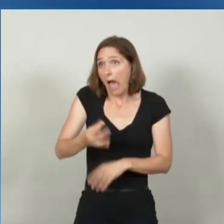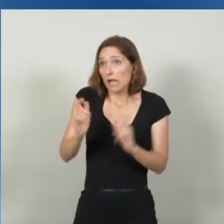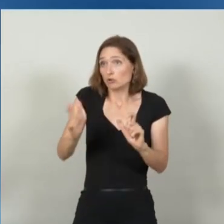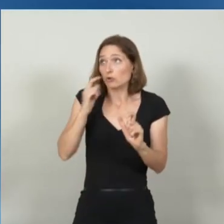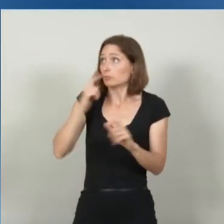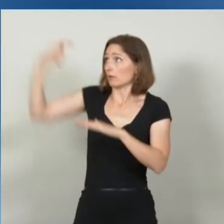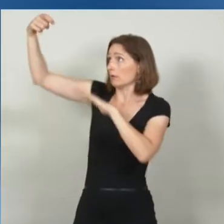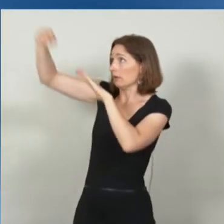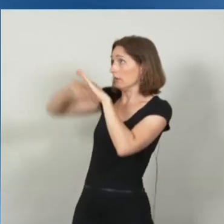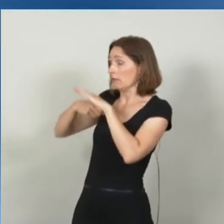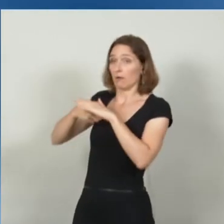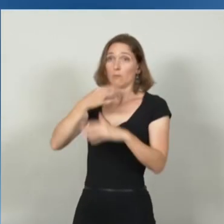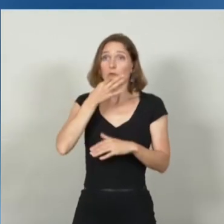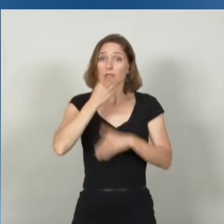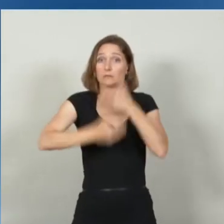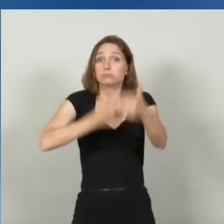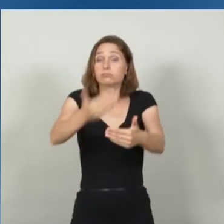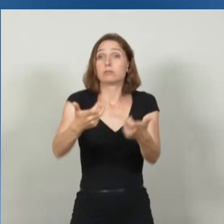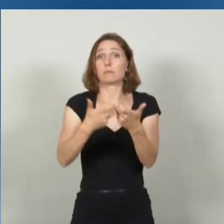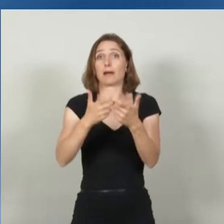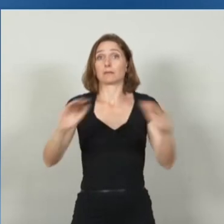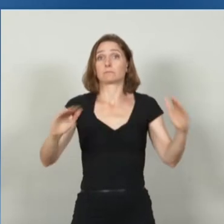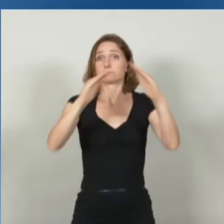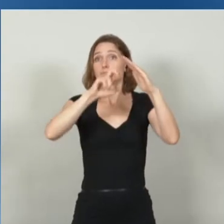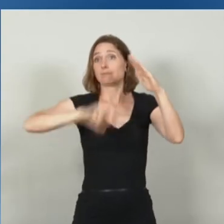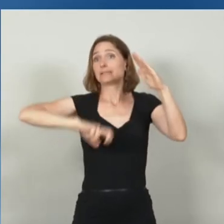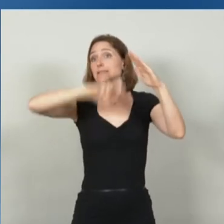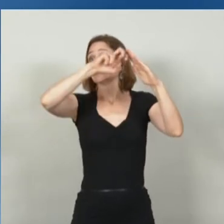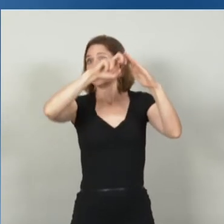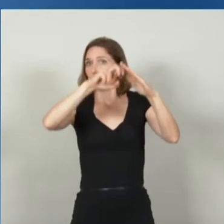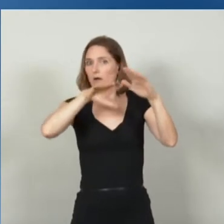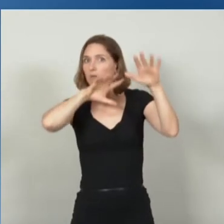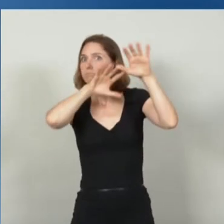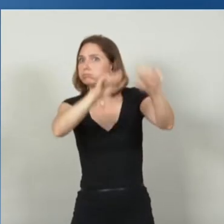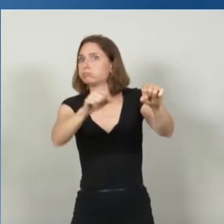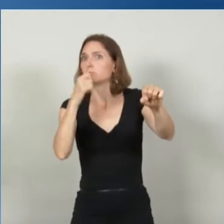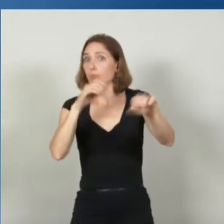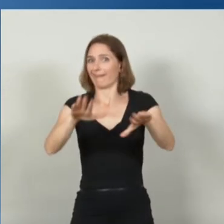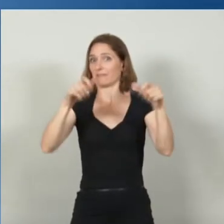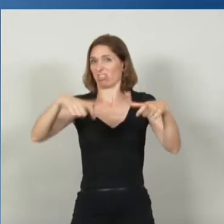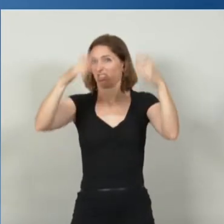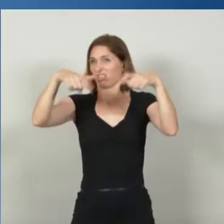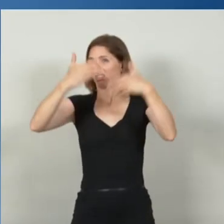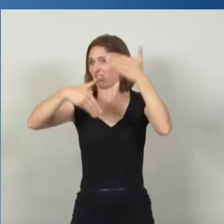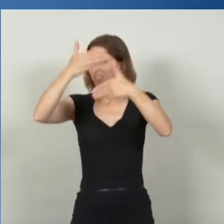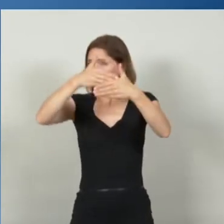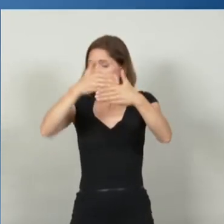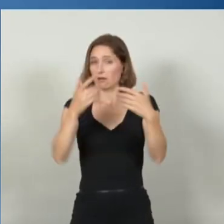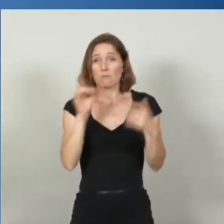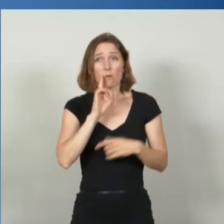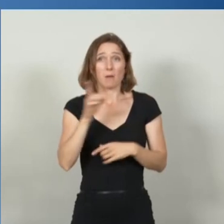prémpter à la Bastille éviter l'urbanisation du site pour construire des projets durables avec des financements croisés